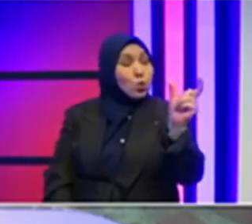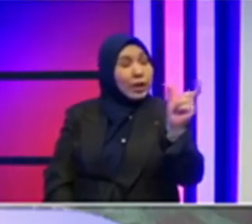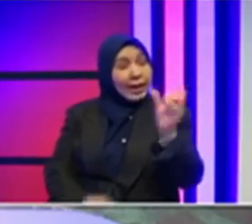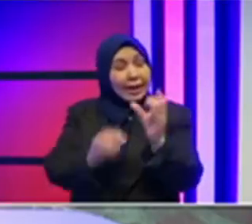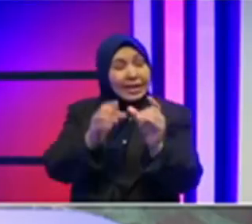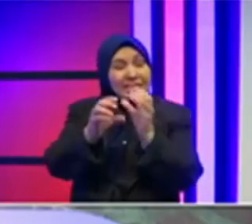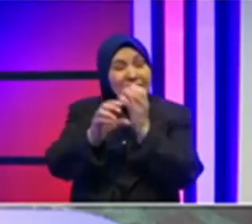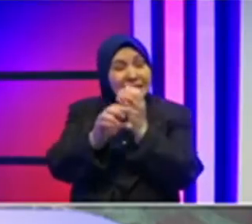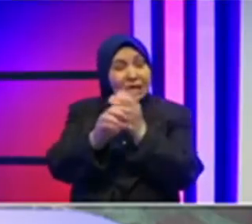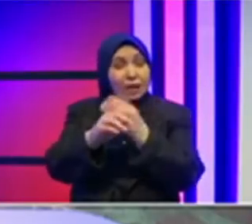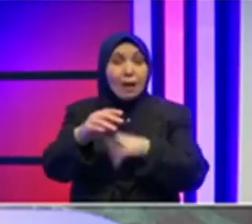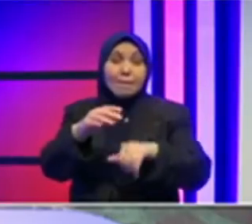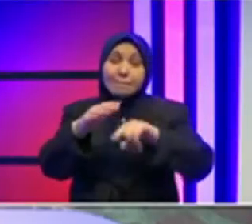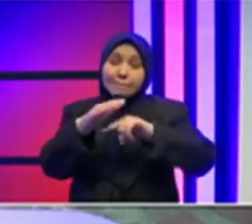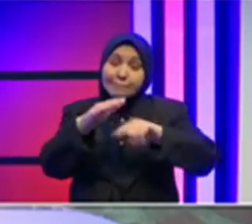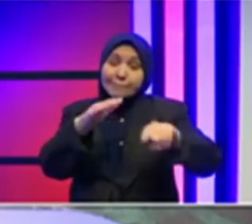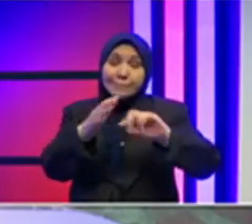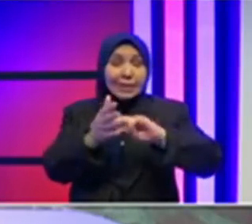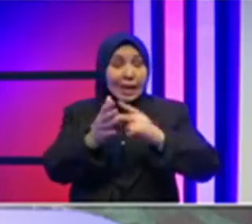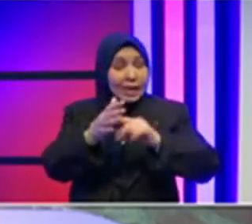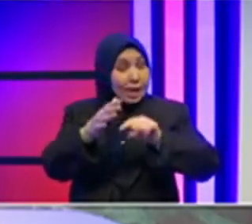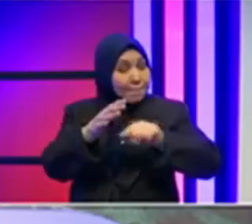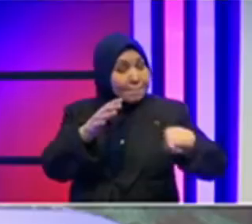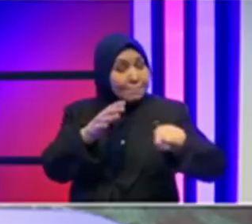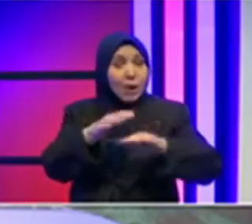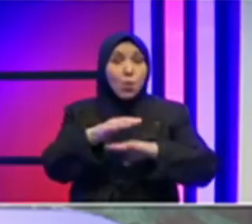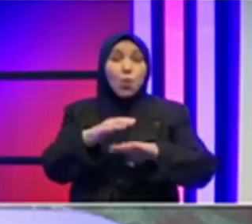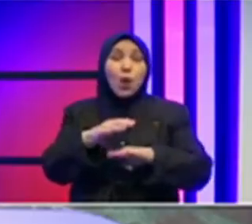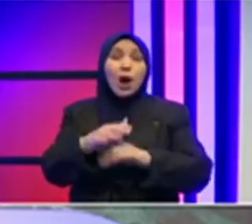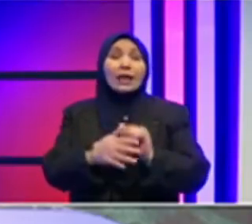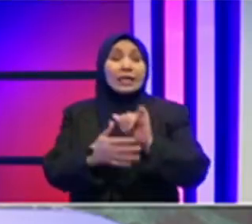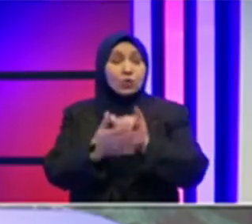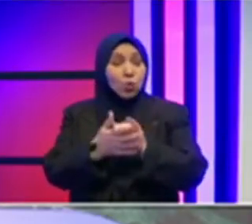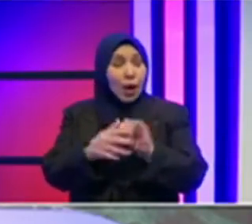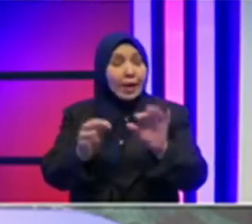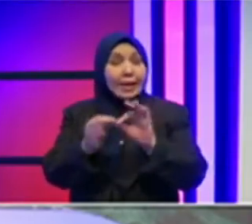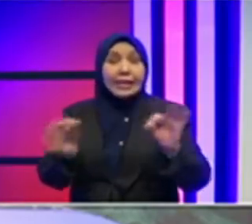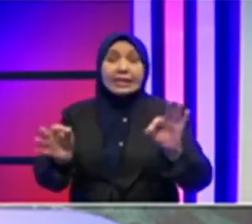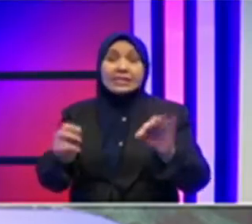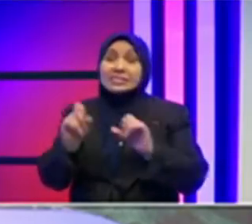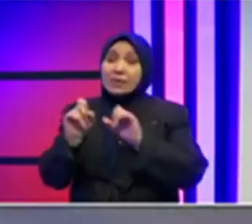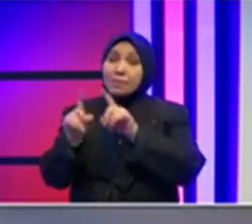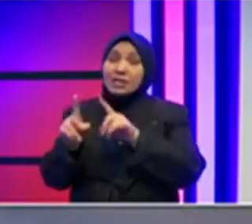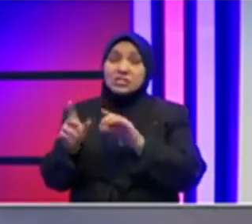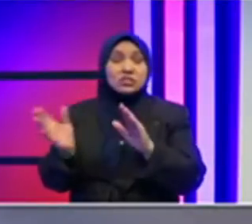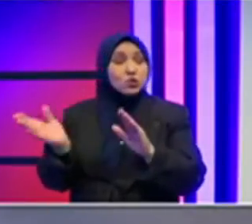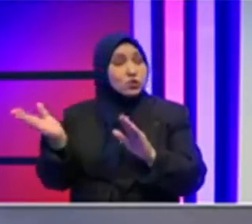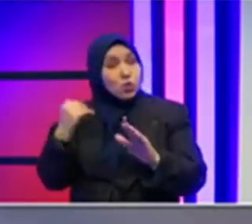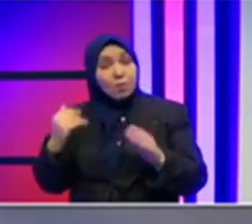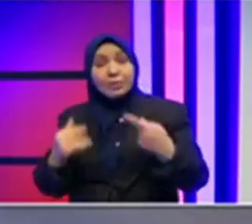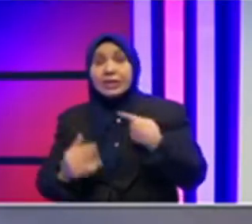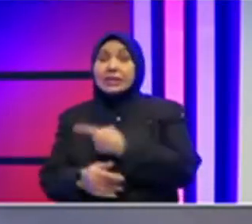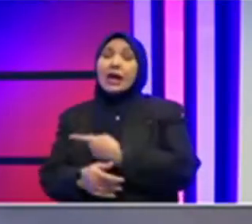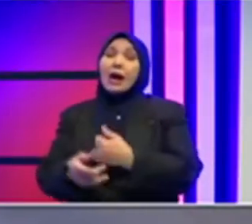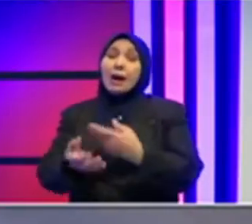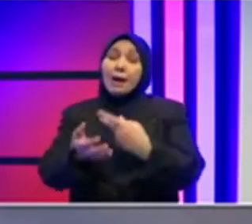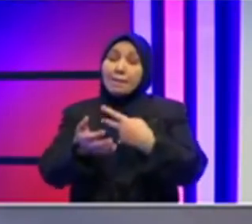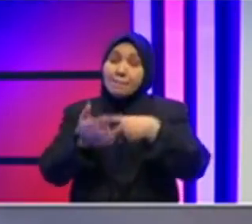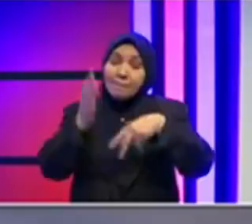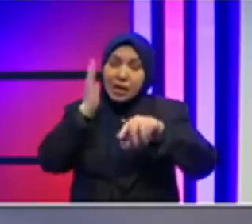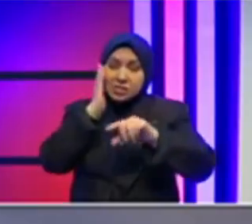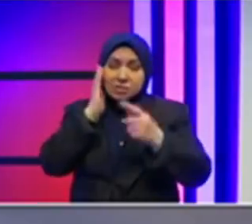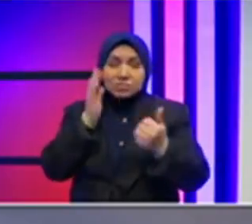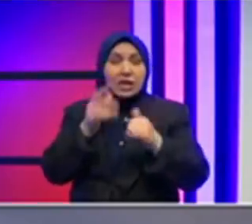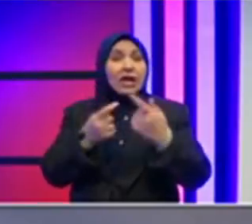bawah, berbaris di bawah pada ayat mana? Ayat yang ke-11. Jom kita baca sama-sama. Permulaan ini saya nak